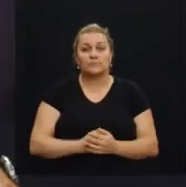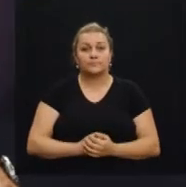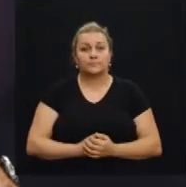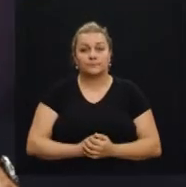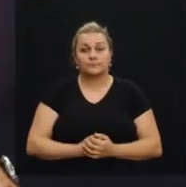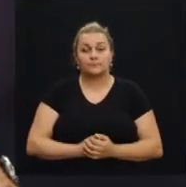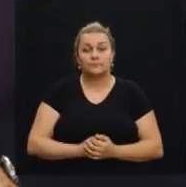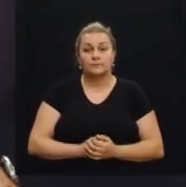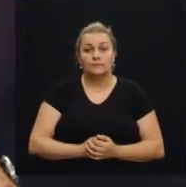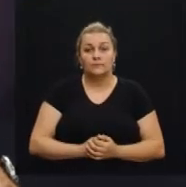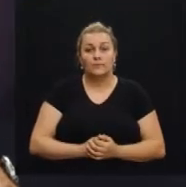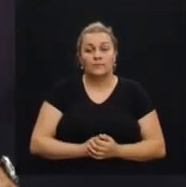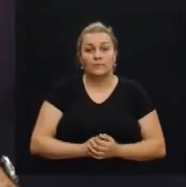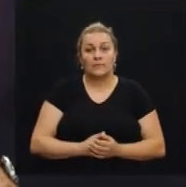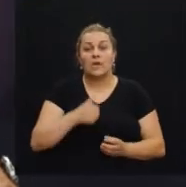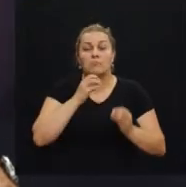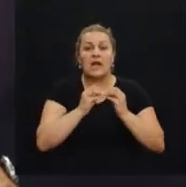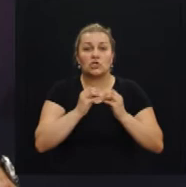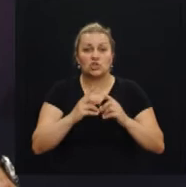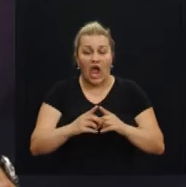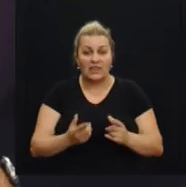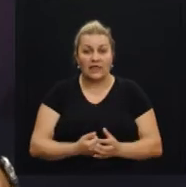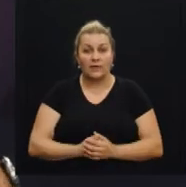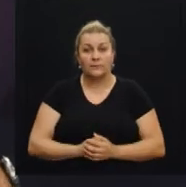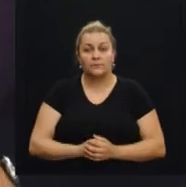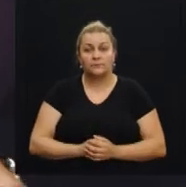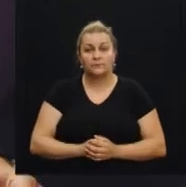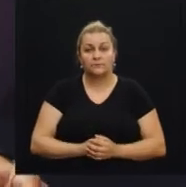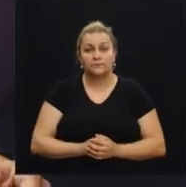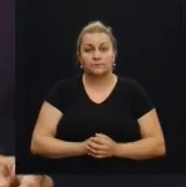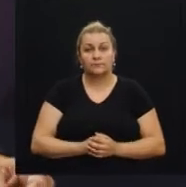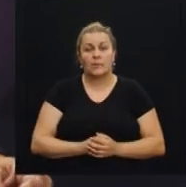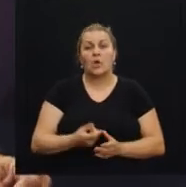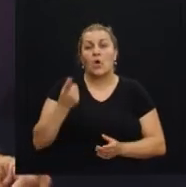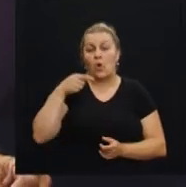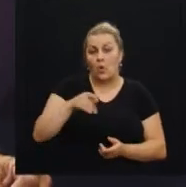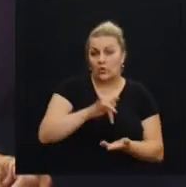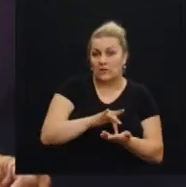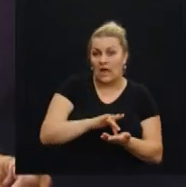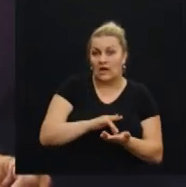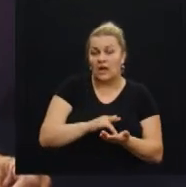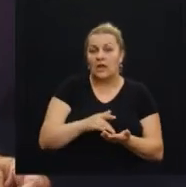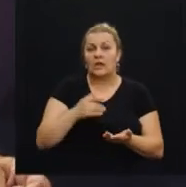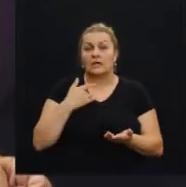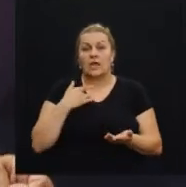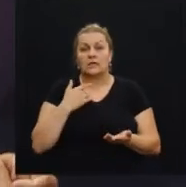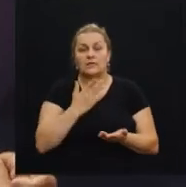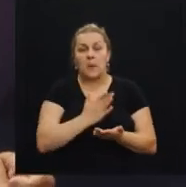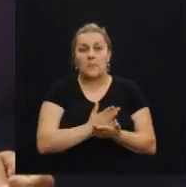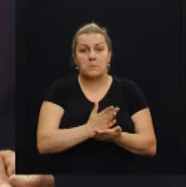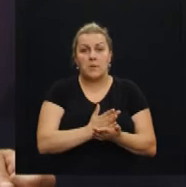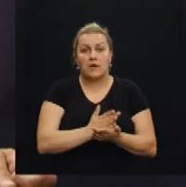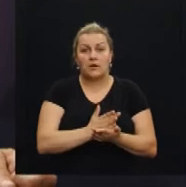i Barešić Ante. I odatle smo, pošto sam ja bio u